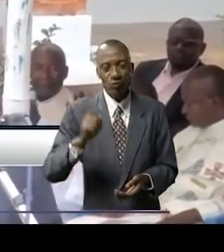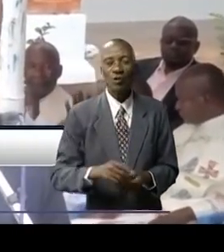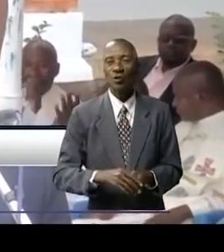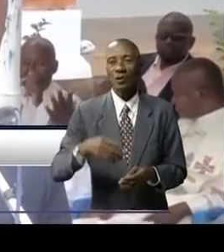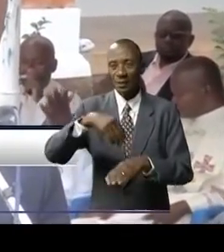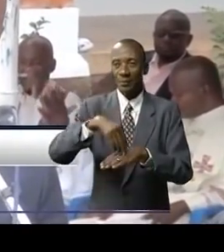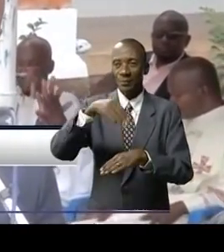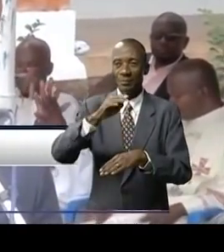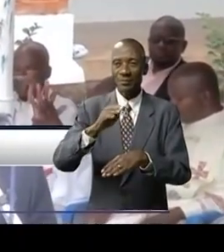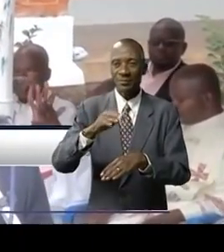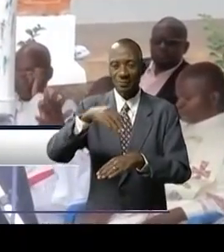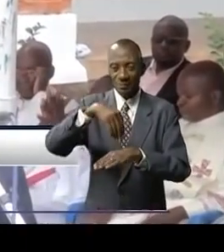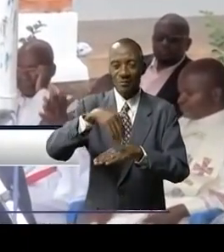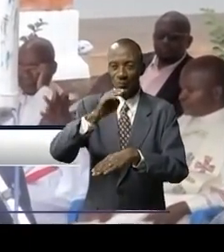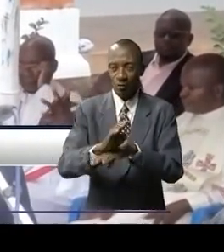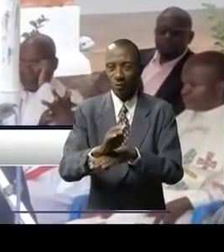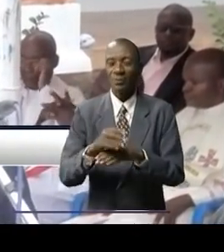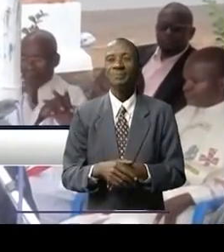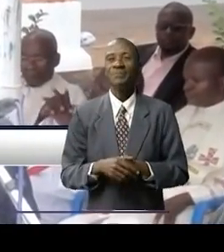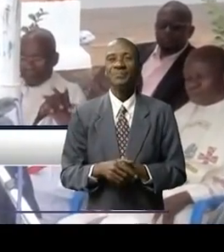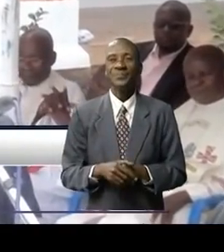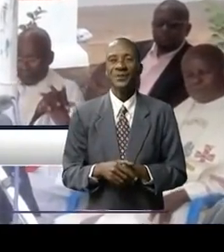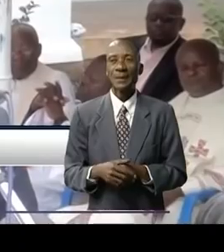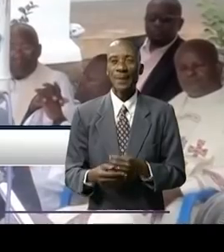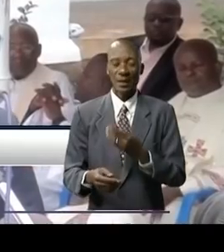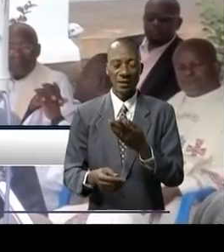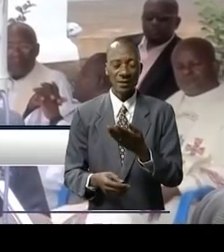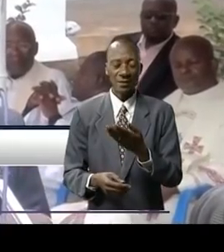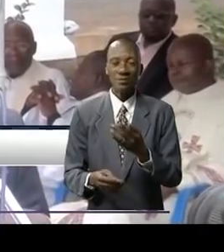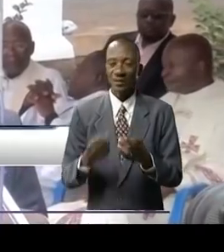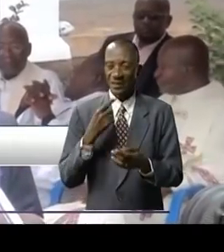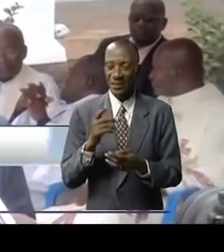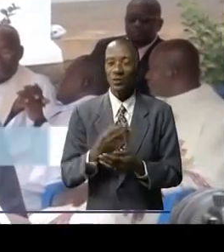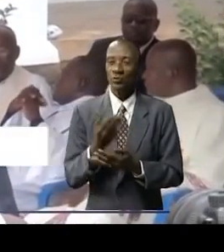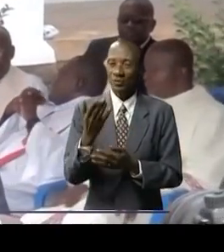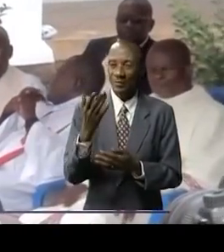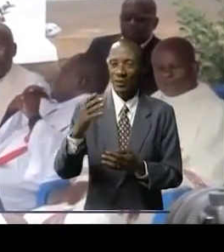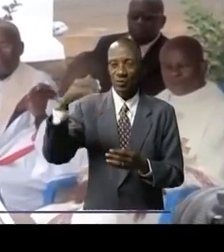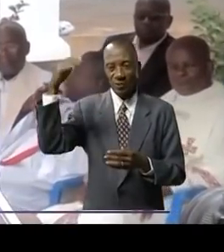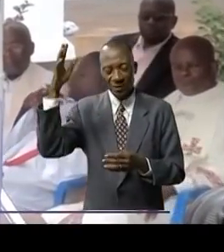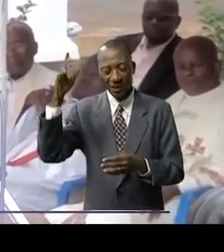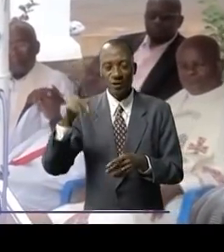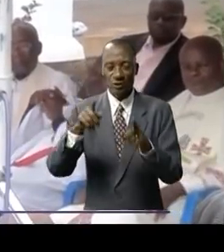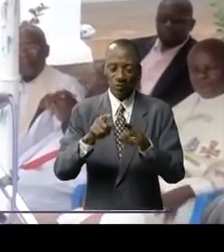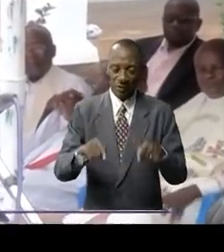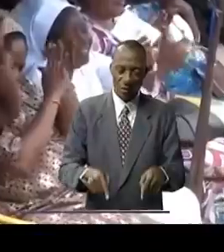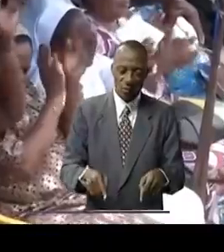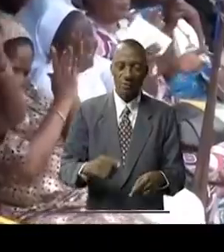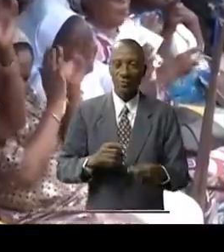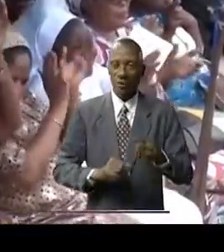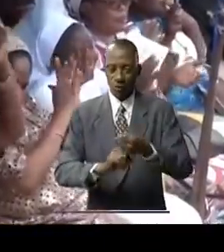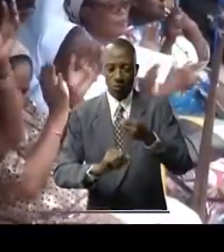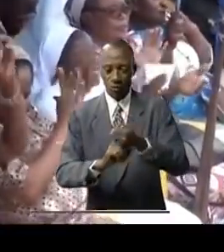lésinera point sur les moyens, c'est notamment l'accompagnement du projet de l'électrification du petit séminaire de Mbatakila